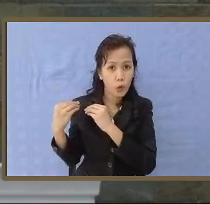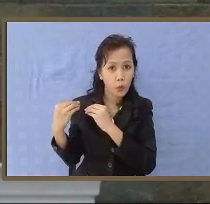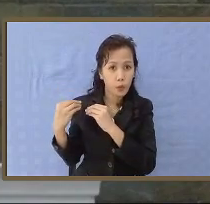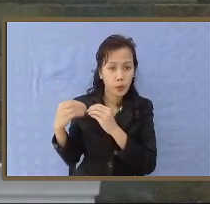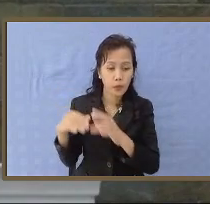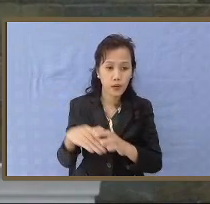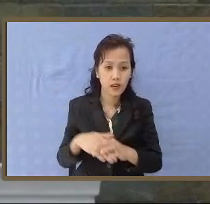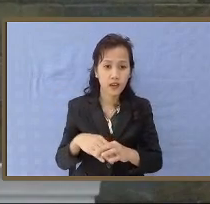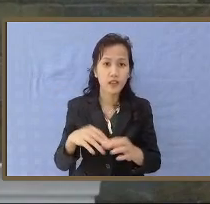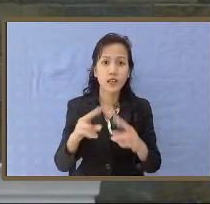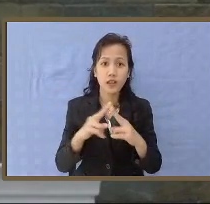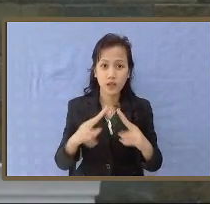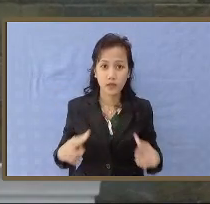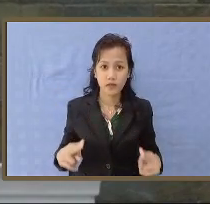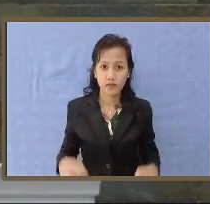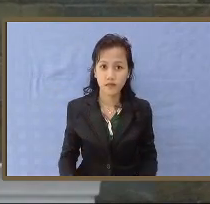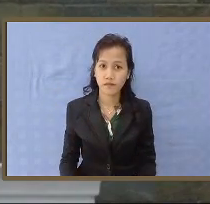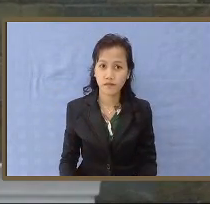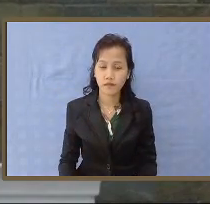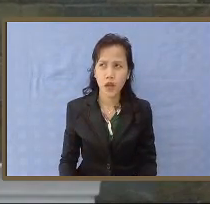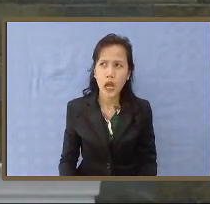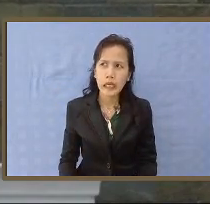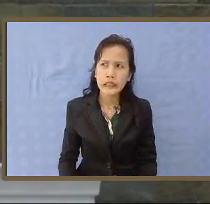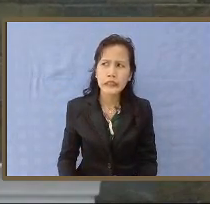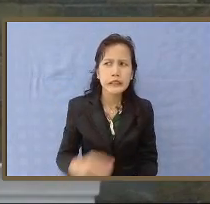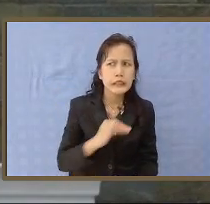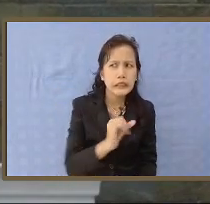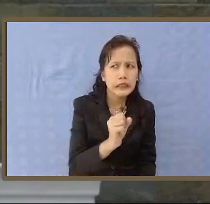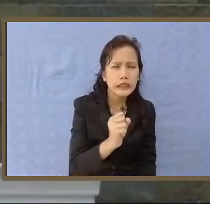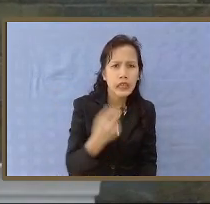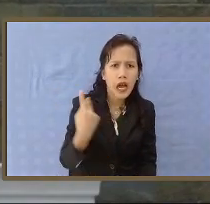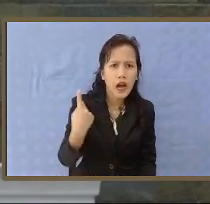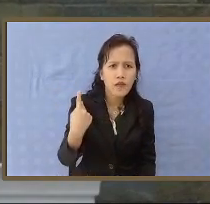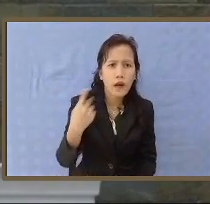Number 2, is there peace in the home?